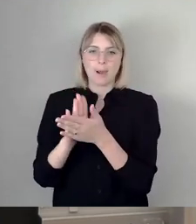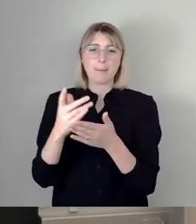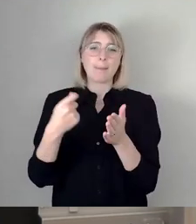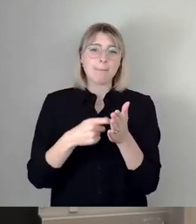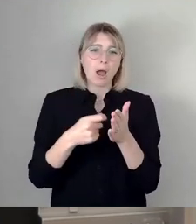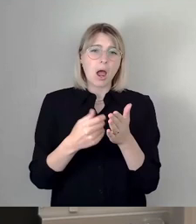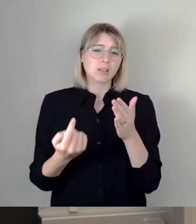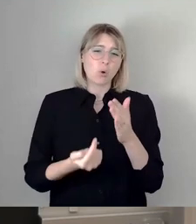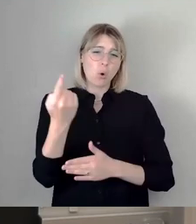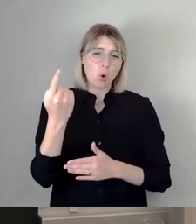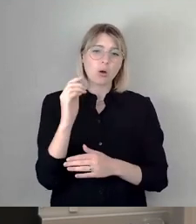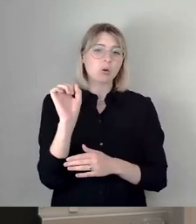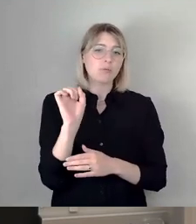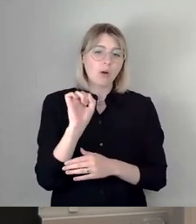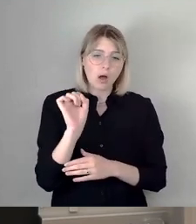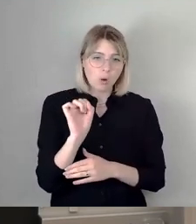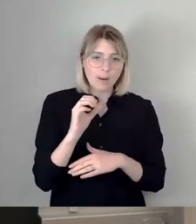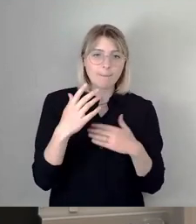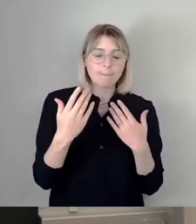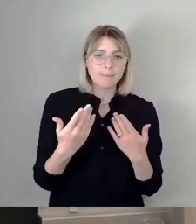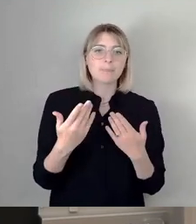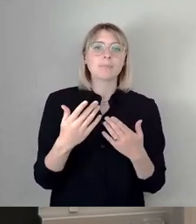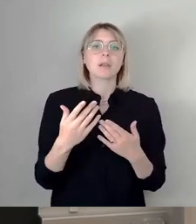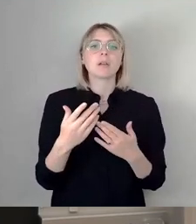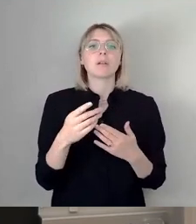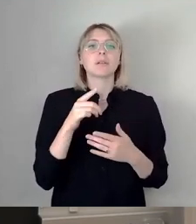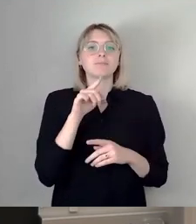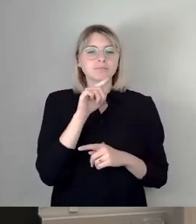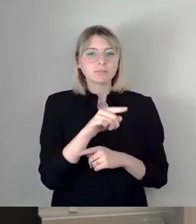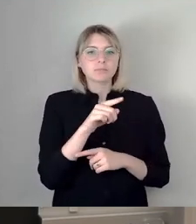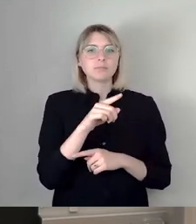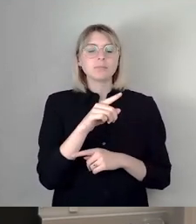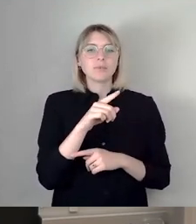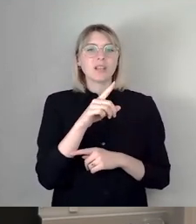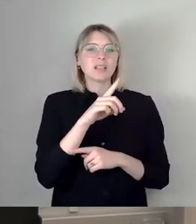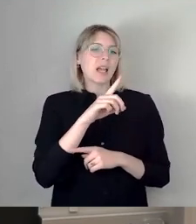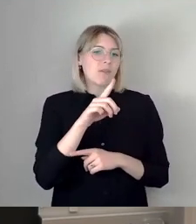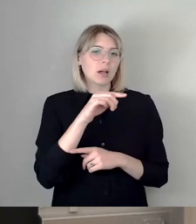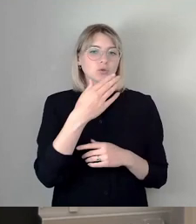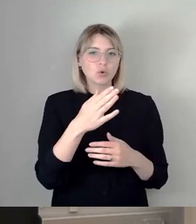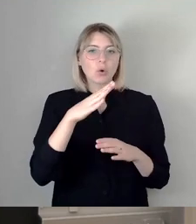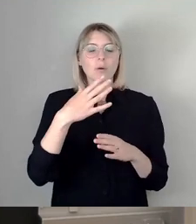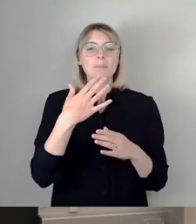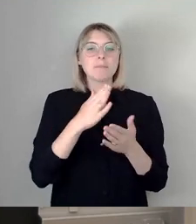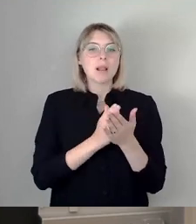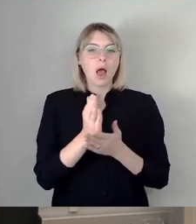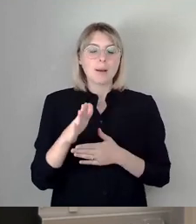kommt zustande, weil die Trewag dort einen Parkplatz plant und